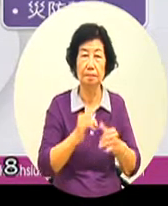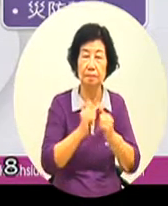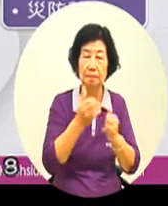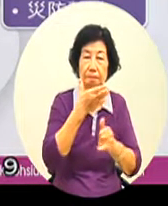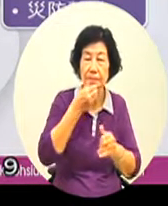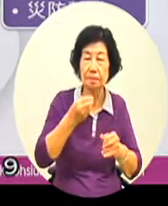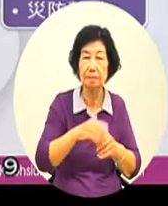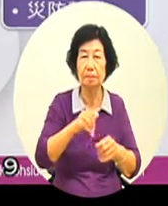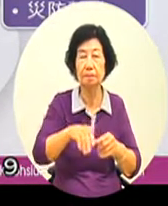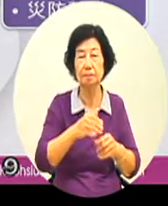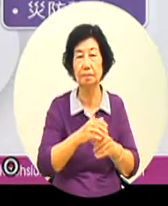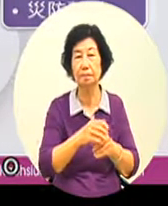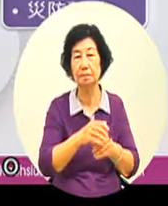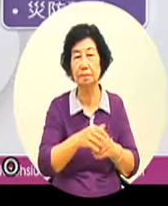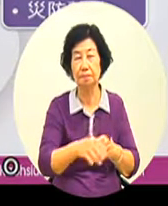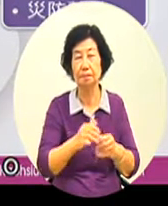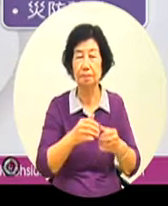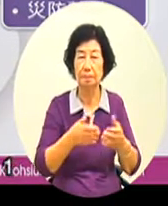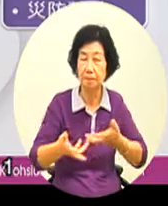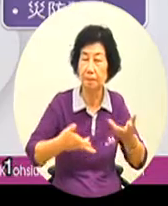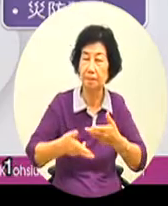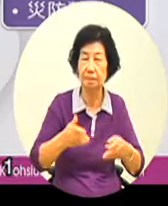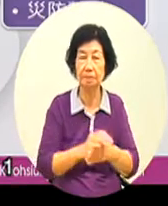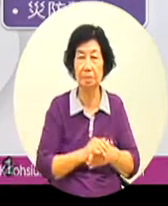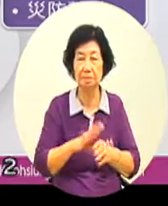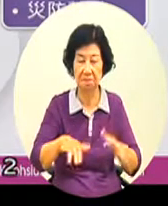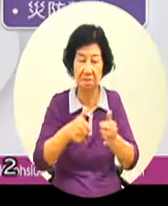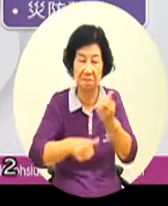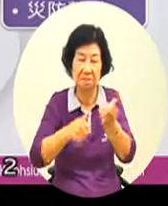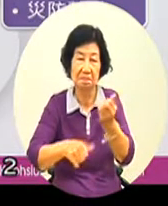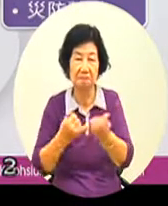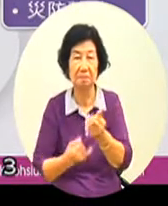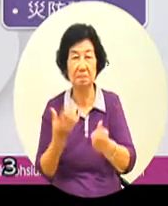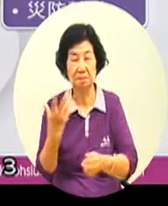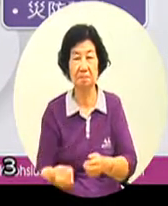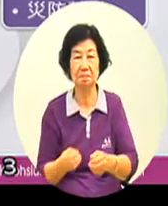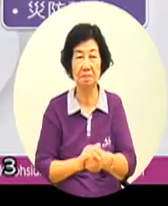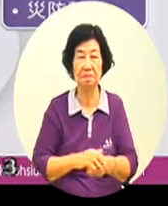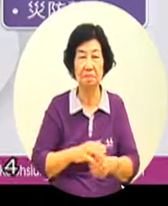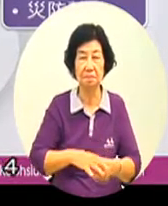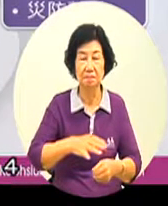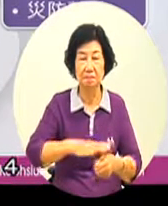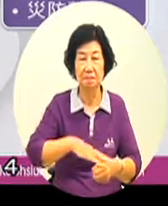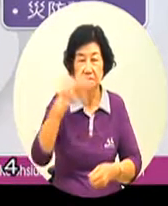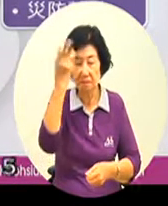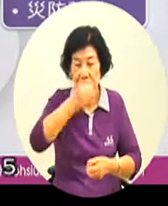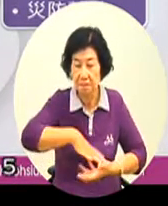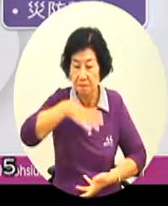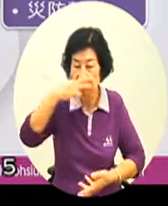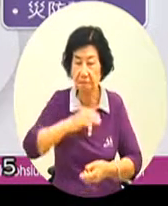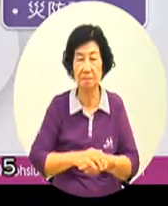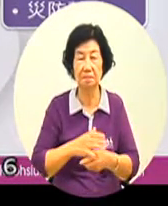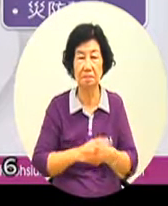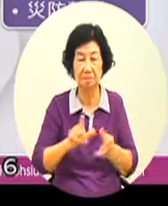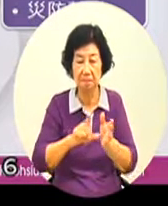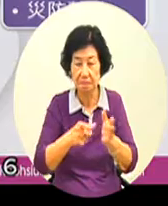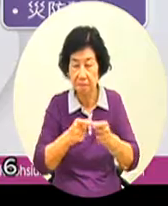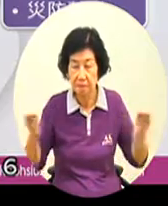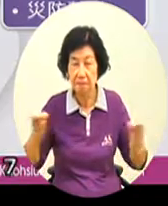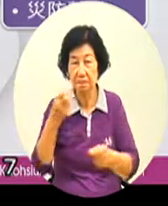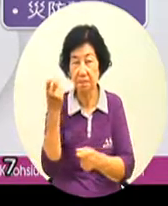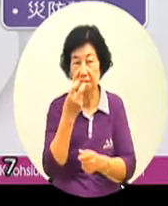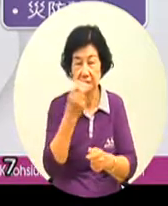对几个重大的一个议题，包括少子化的问题、高龄化的问题、长照马上要上路的相关准